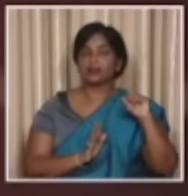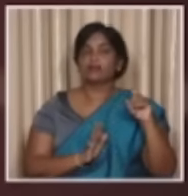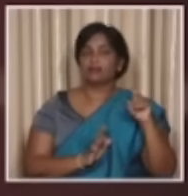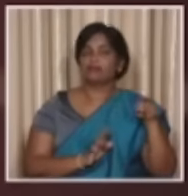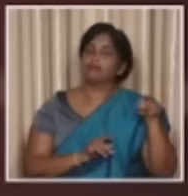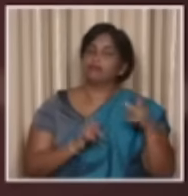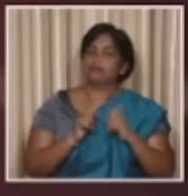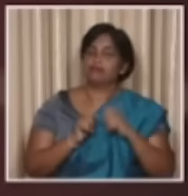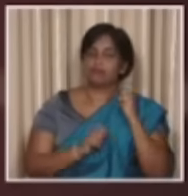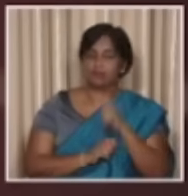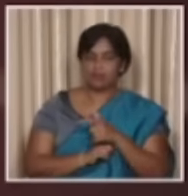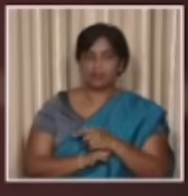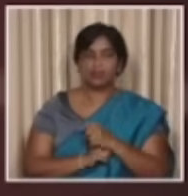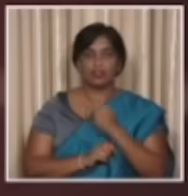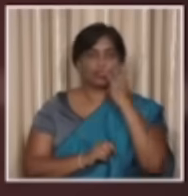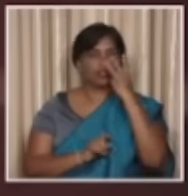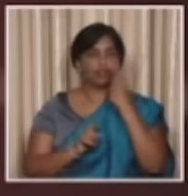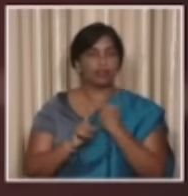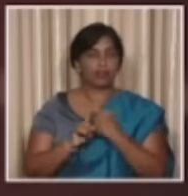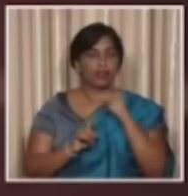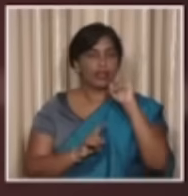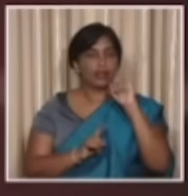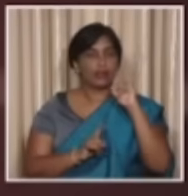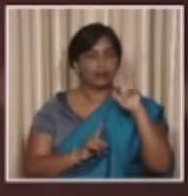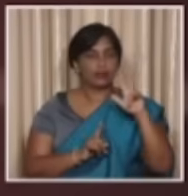36,825,588.87 ඒ කියන්නේ